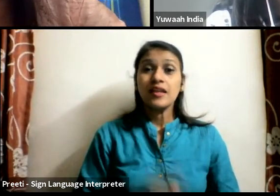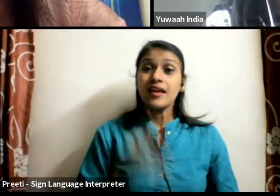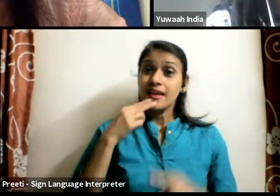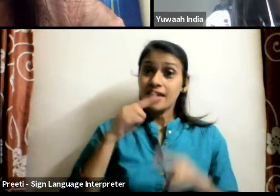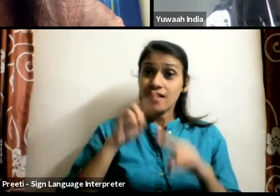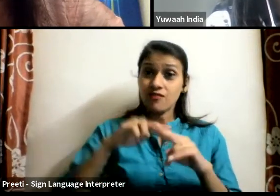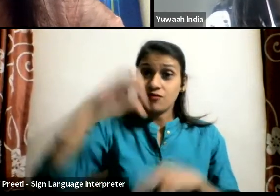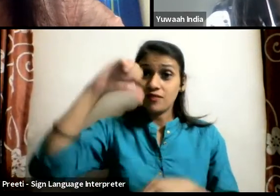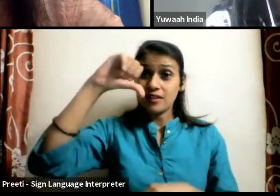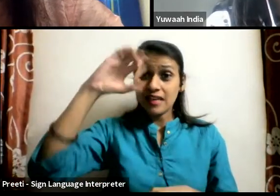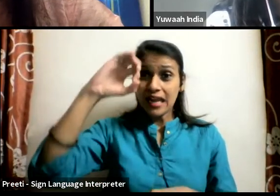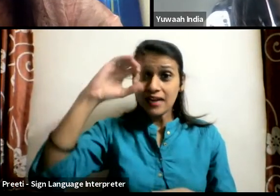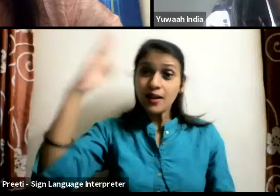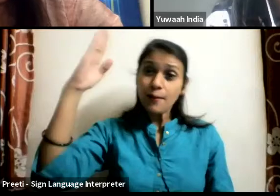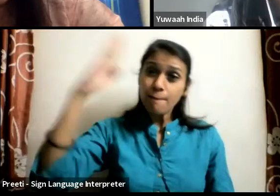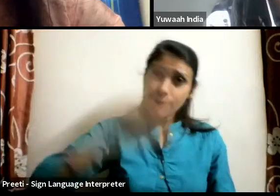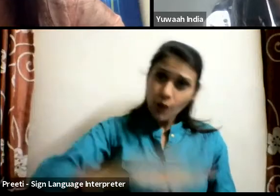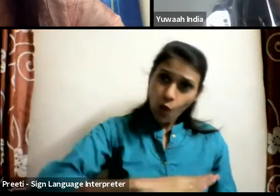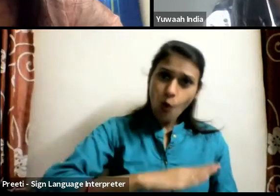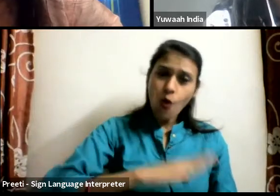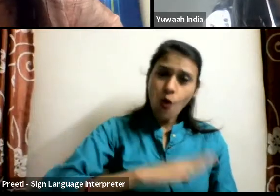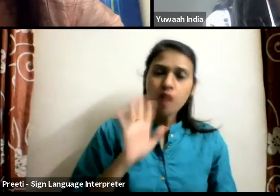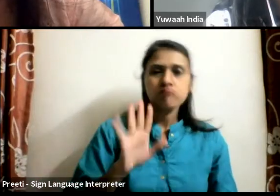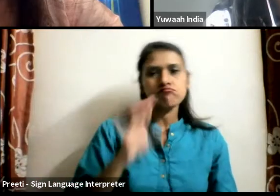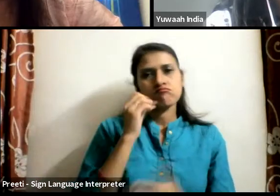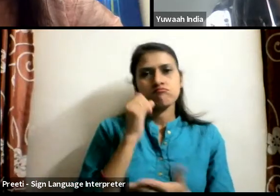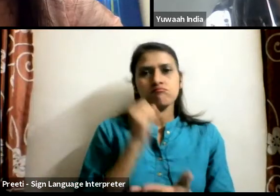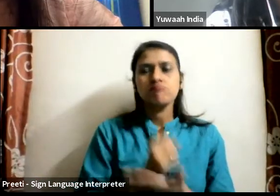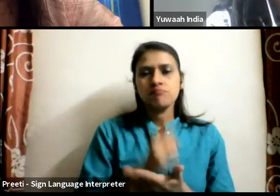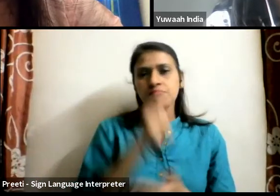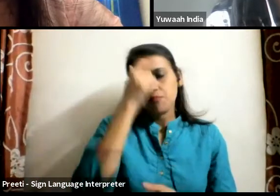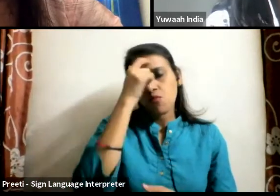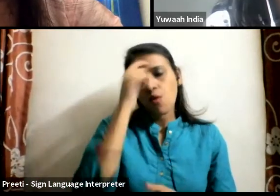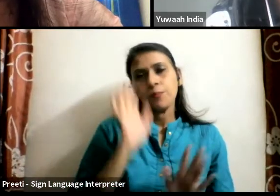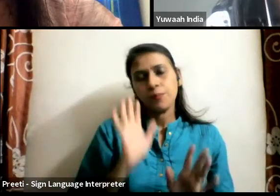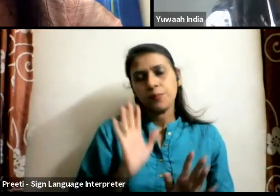के भी नीचे जा रही है, देन इट इज अ लिटिल अलार्मिंग.